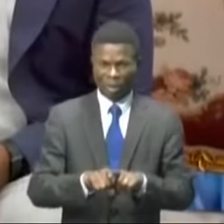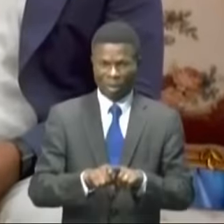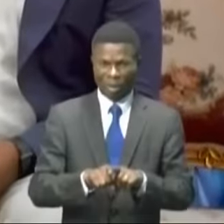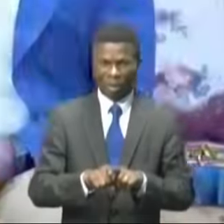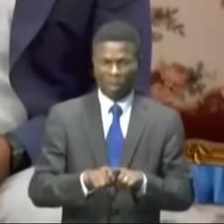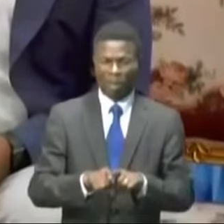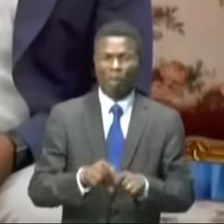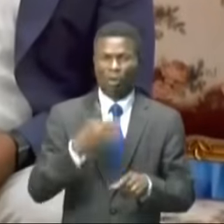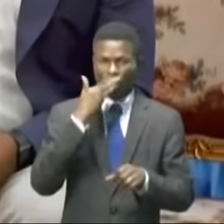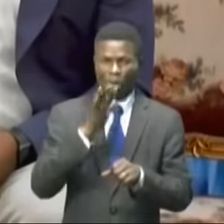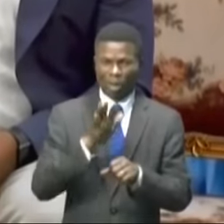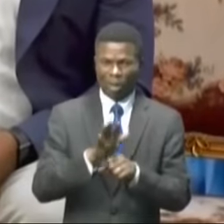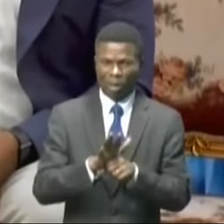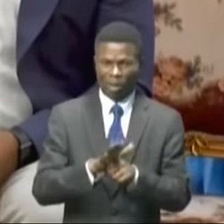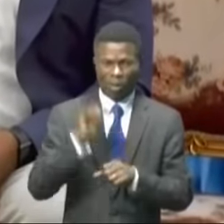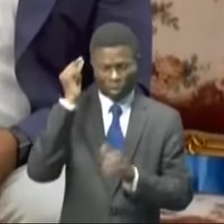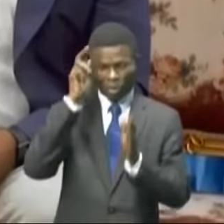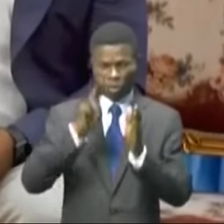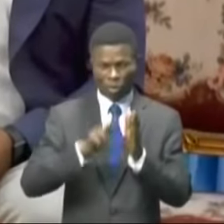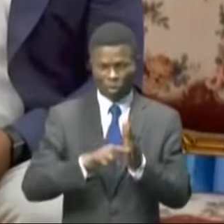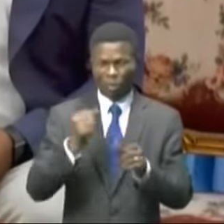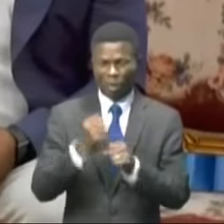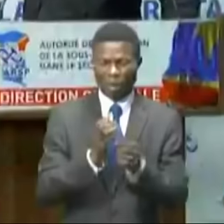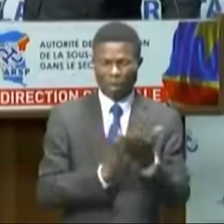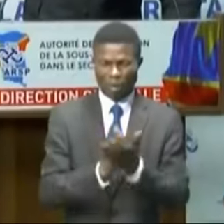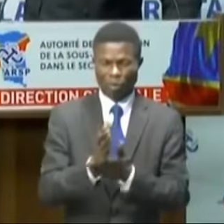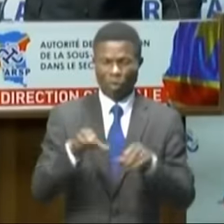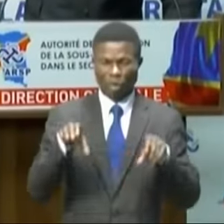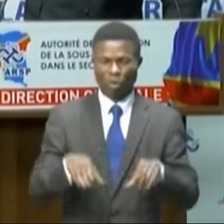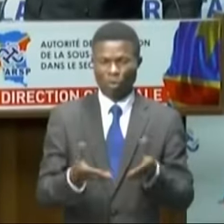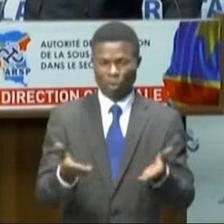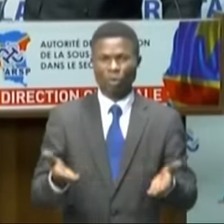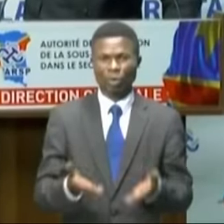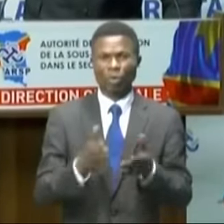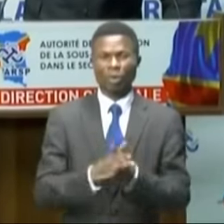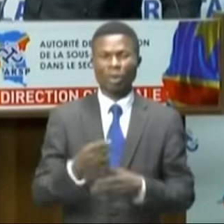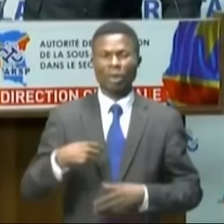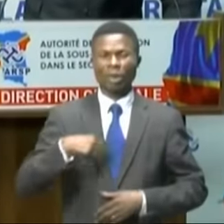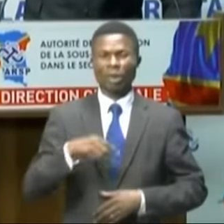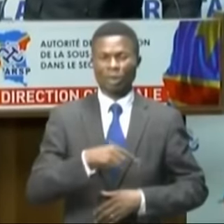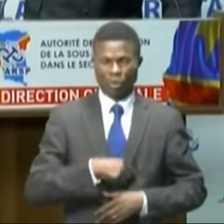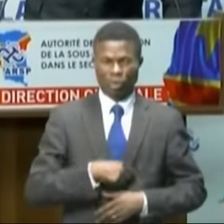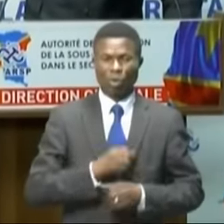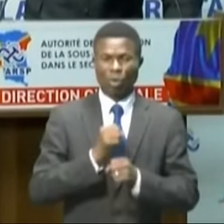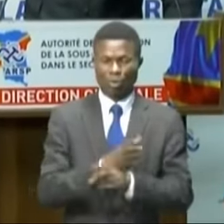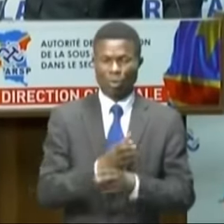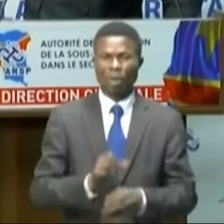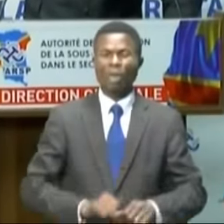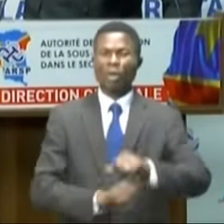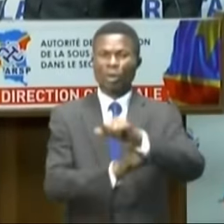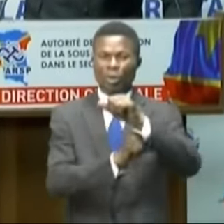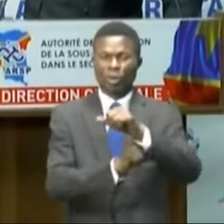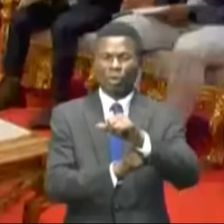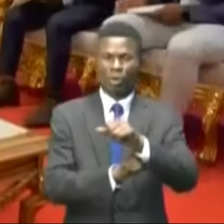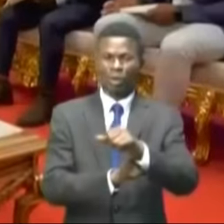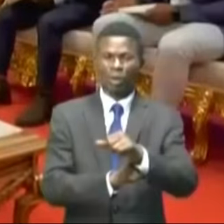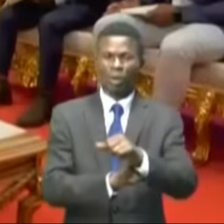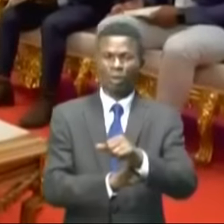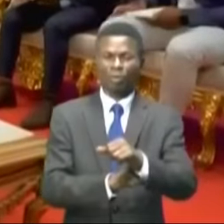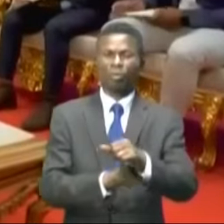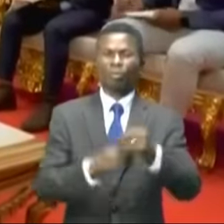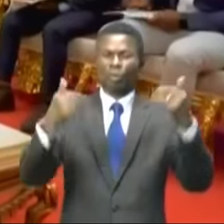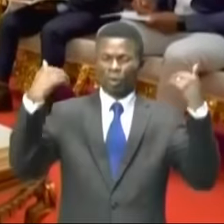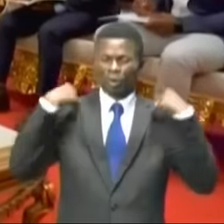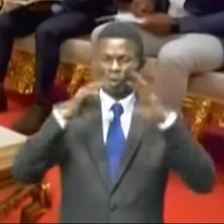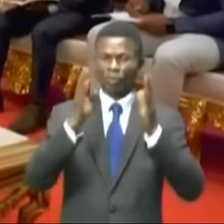conformément à la loi de sous-traitance dans ce pays. Oui, nous sommes prêts d'accompagner à l'autorité de la